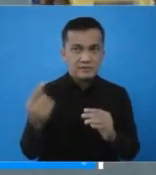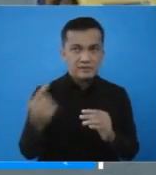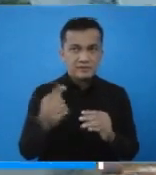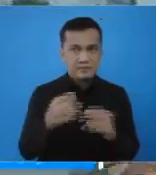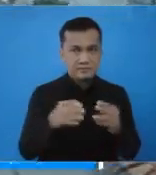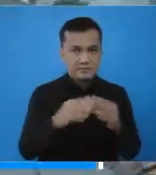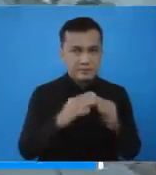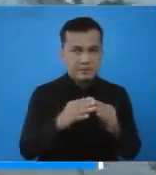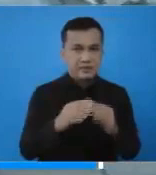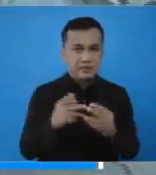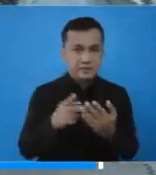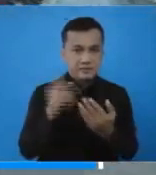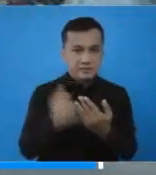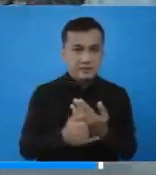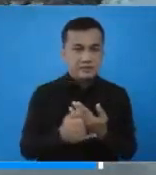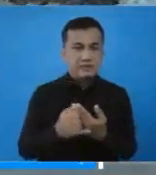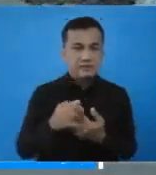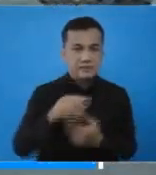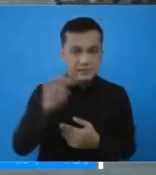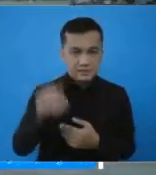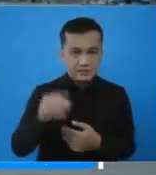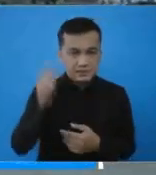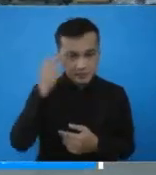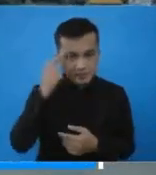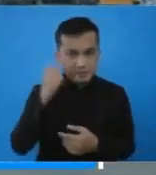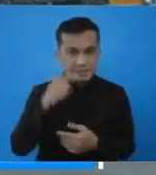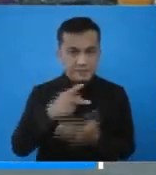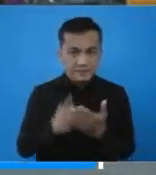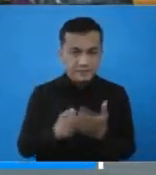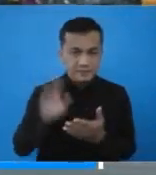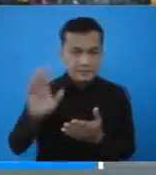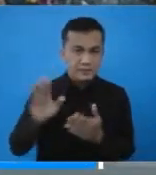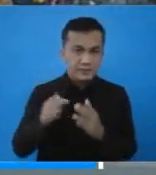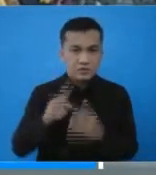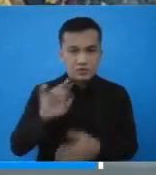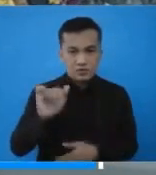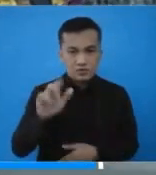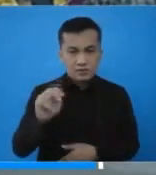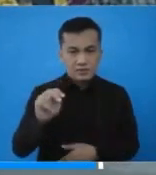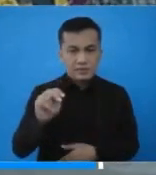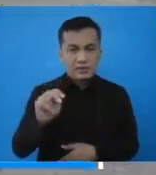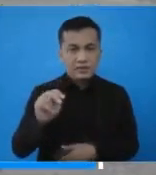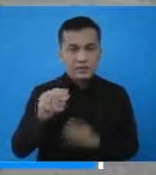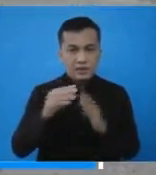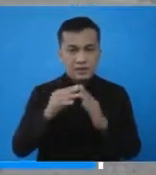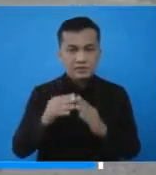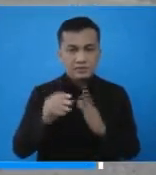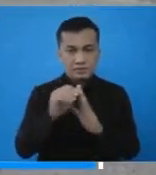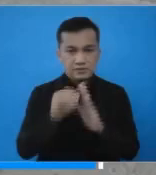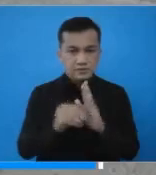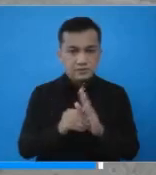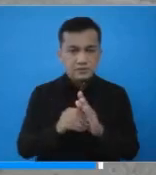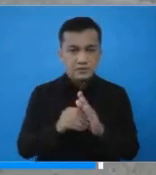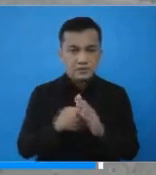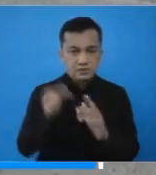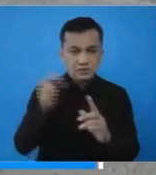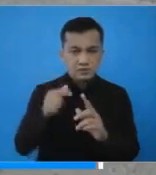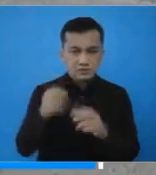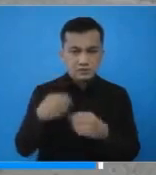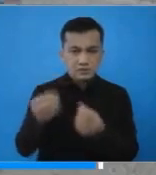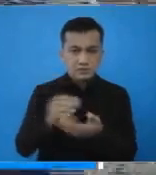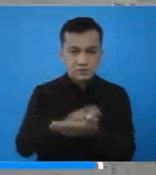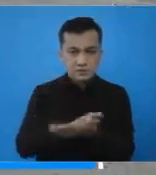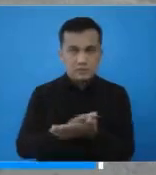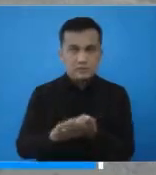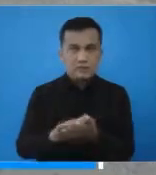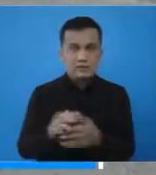disente at abot-kayang pabahay ang mga mahihirap na taga-Maynila. Gusto lang panaginip para sa mga beneficiary ng Baseco Community ang